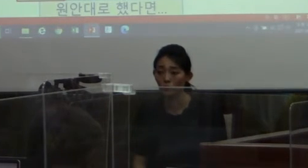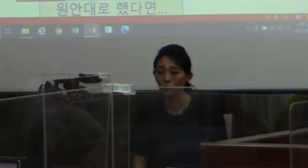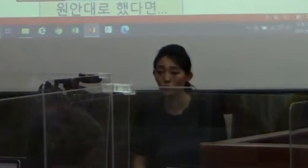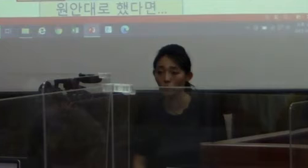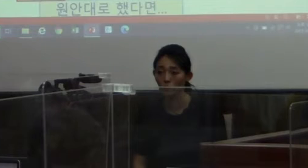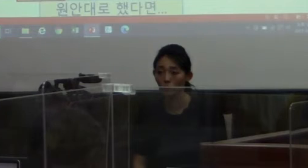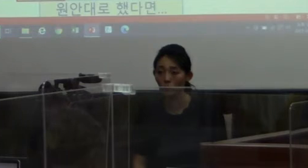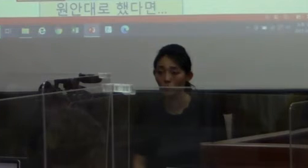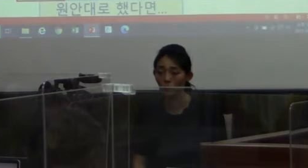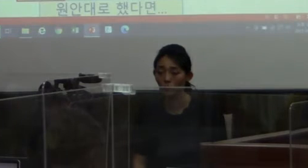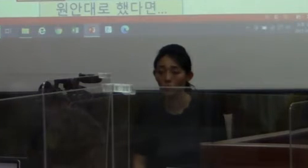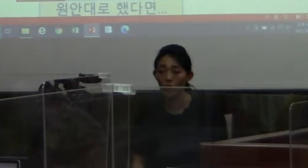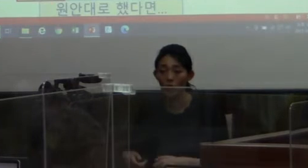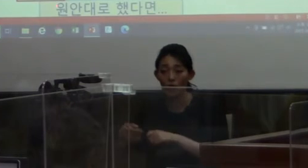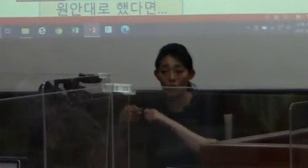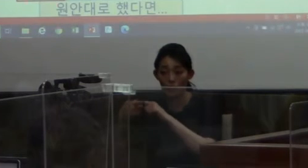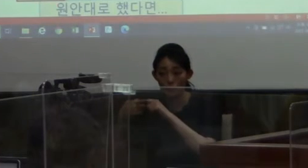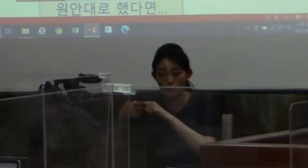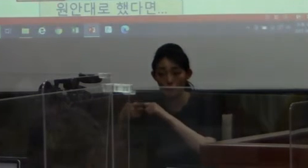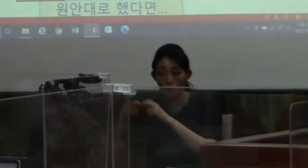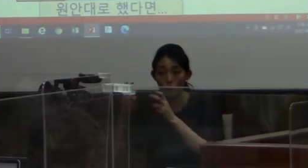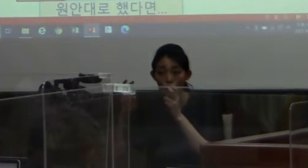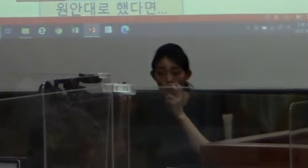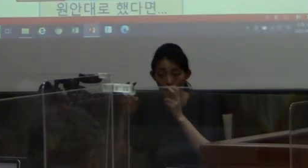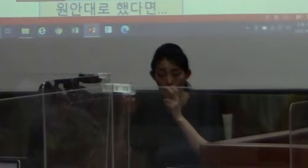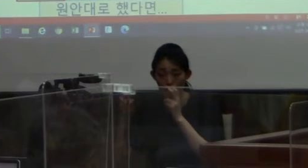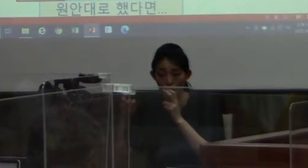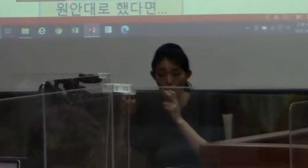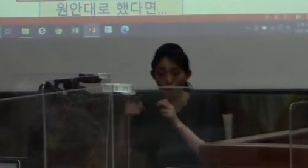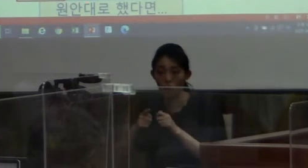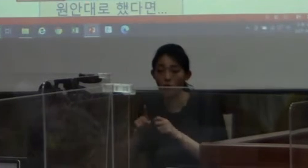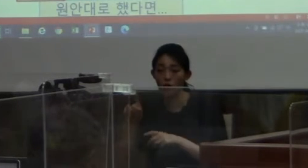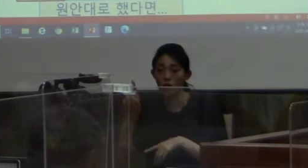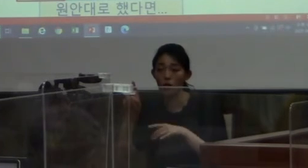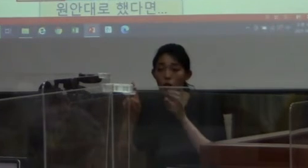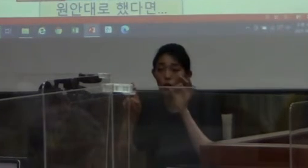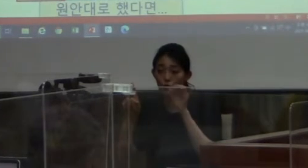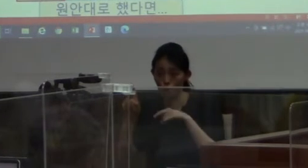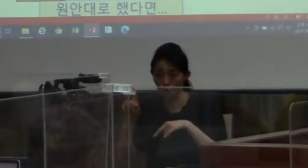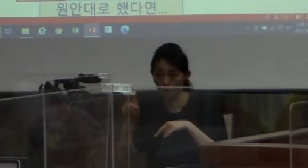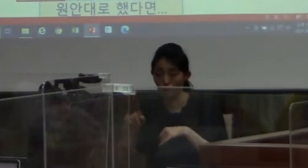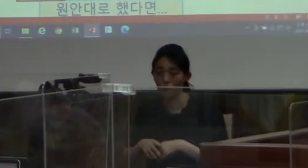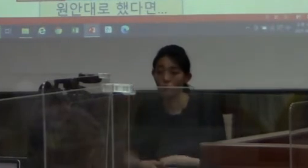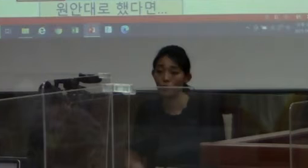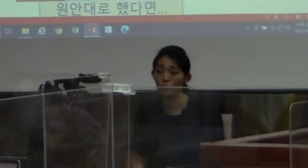이 첫 번째 업체가 1위입니다. 원한대로 했다면.